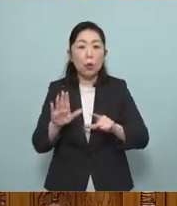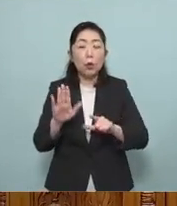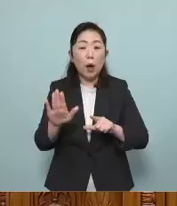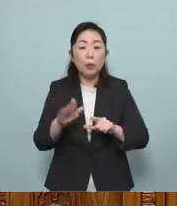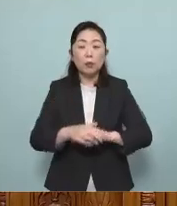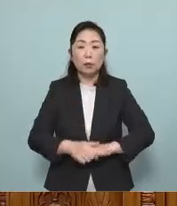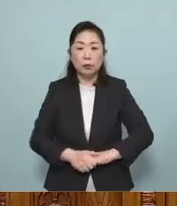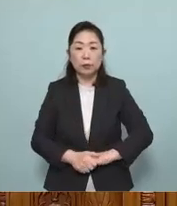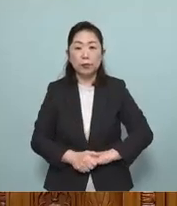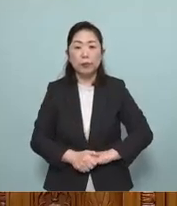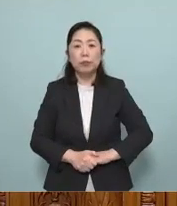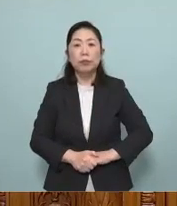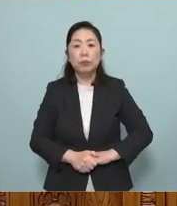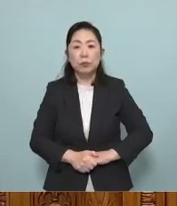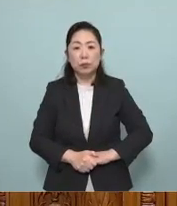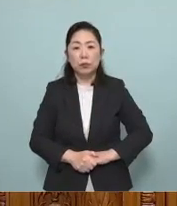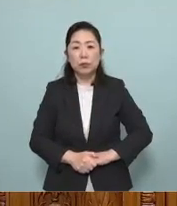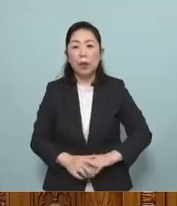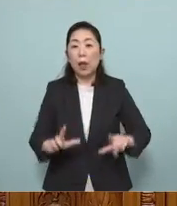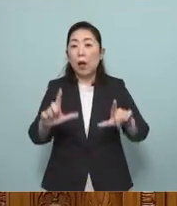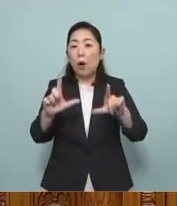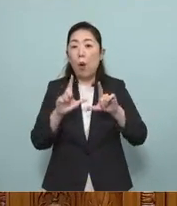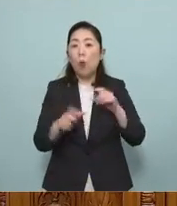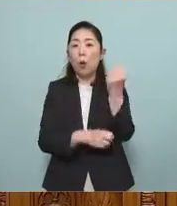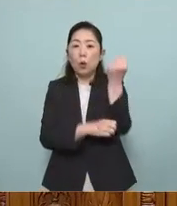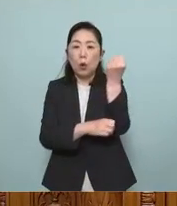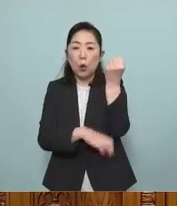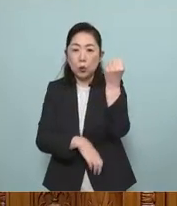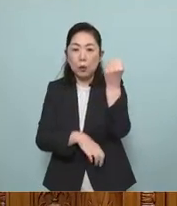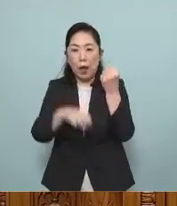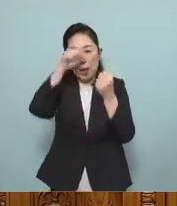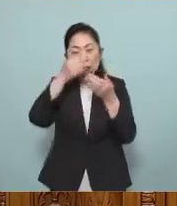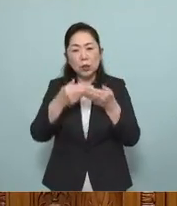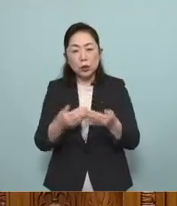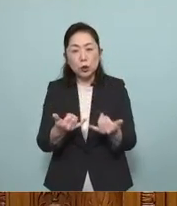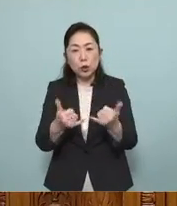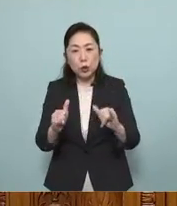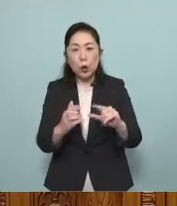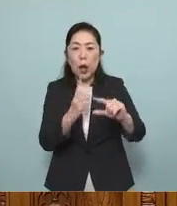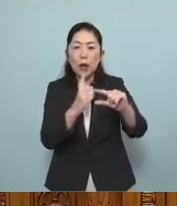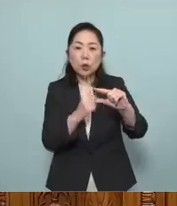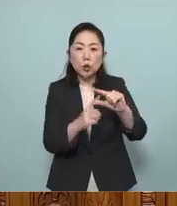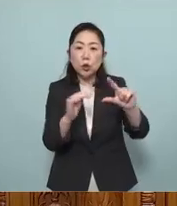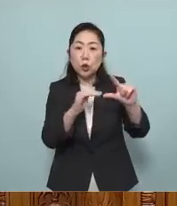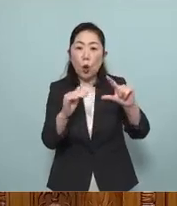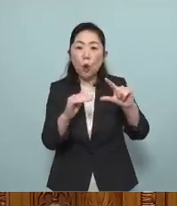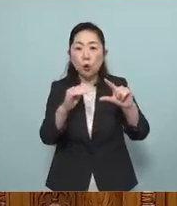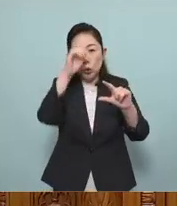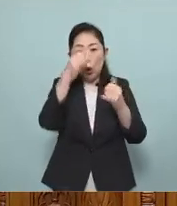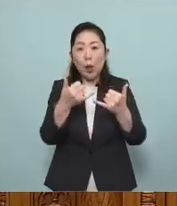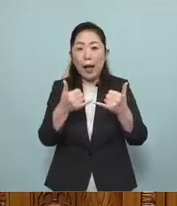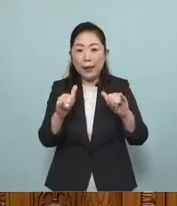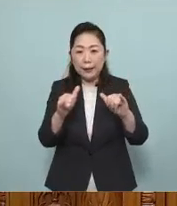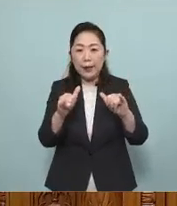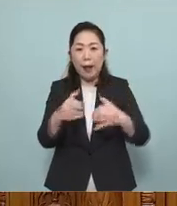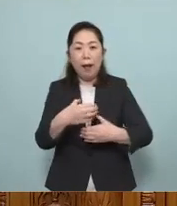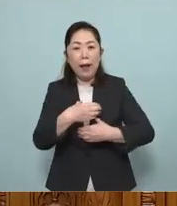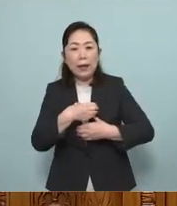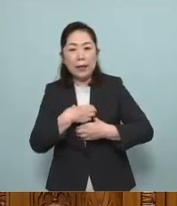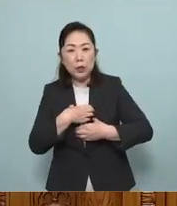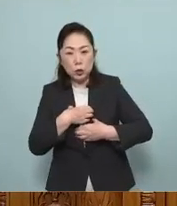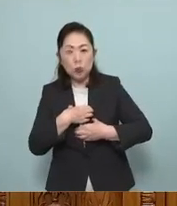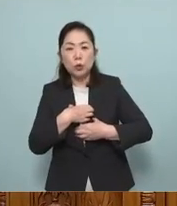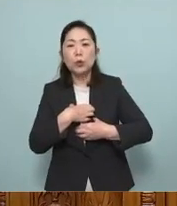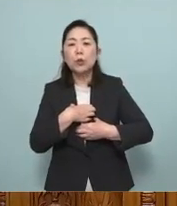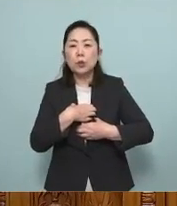ました。こうした報告も踏まえ、重症者や中等症の患者、あるいはそのリスクが高